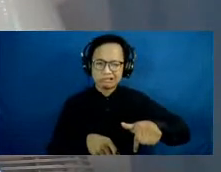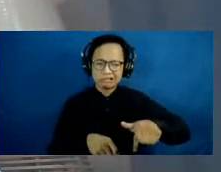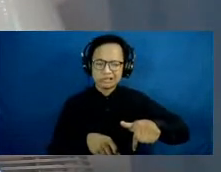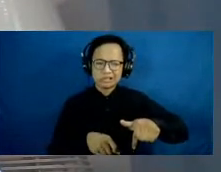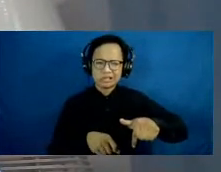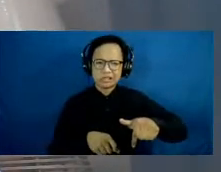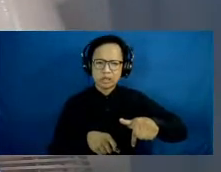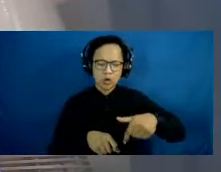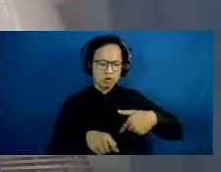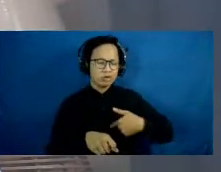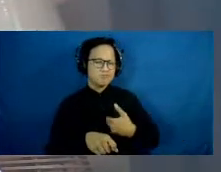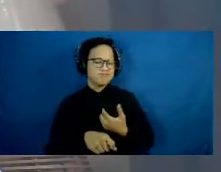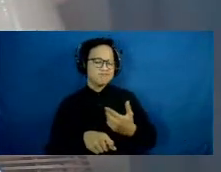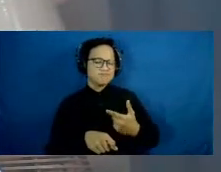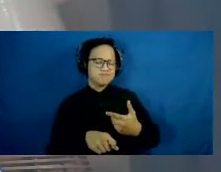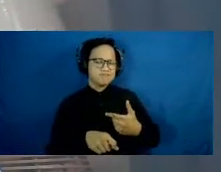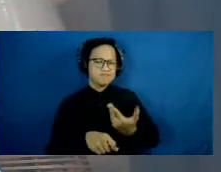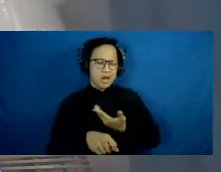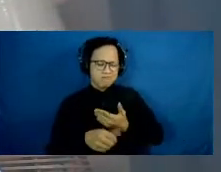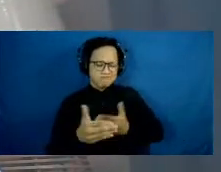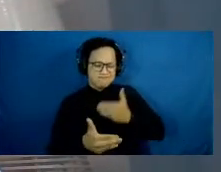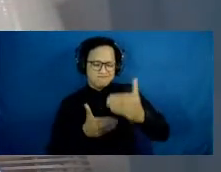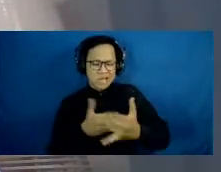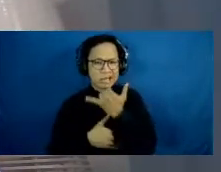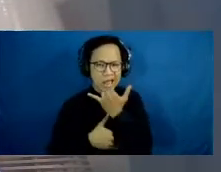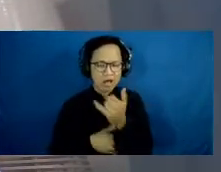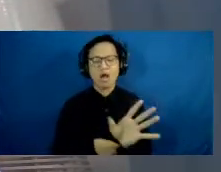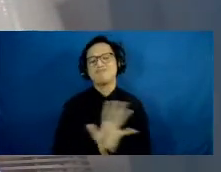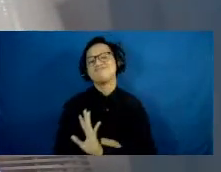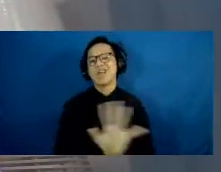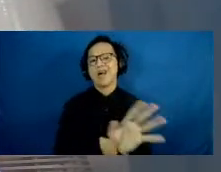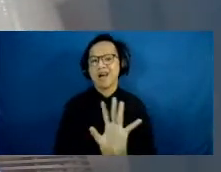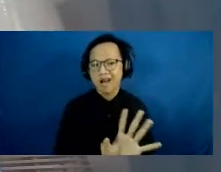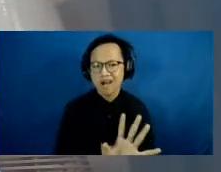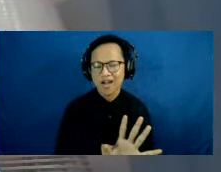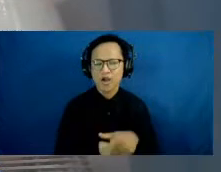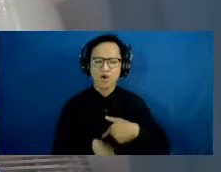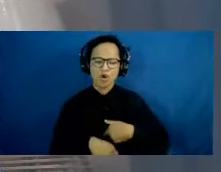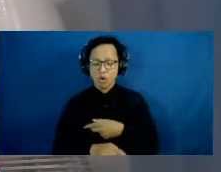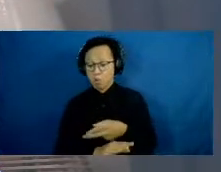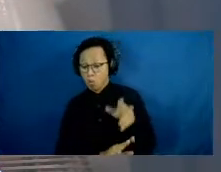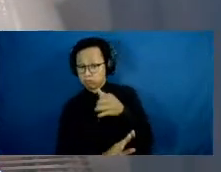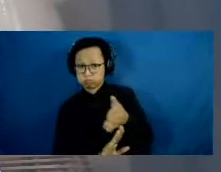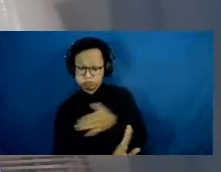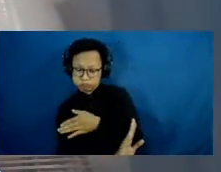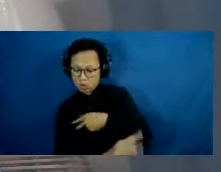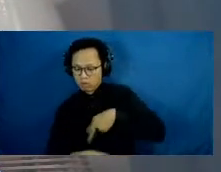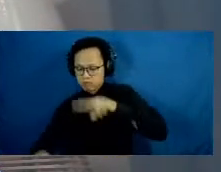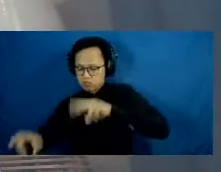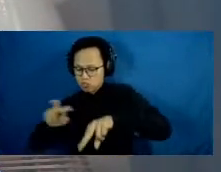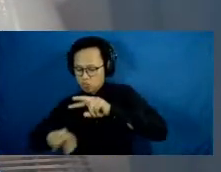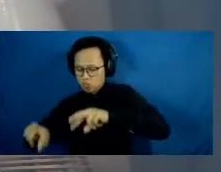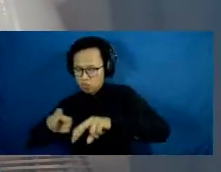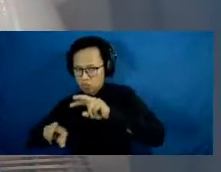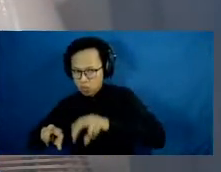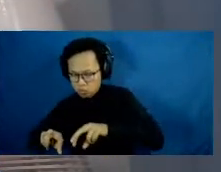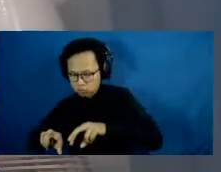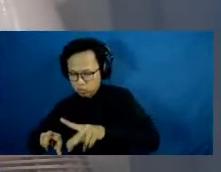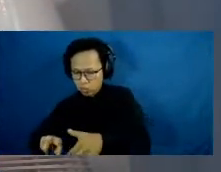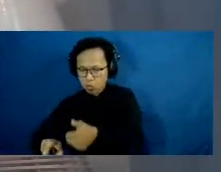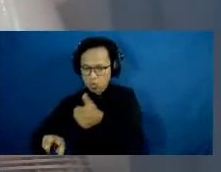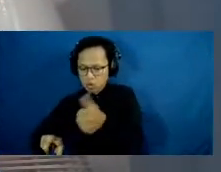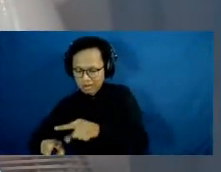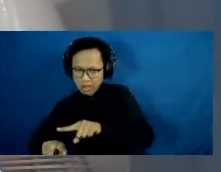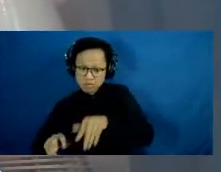mau melakukan kesalahan dalam tanda kutip, jangan sampai udah kita survei dan kita research, kita pas menjual mengeluarkan produk